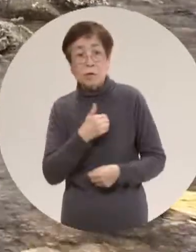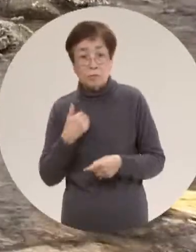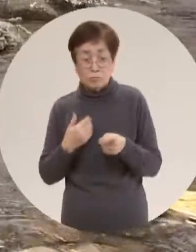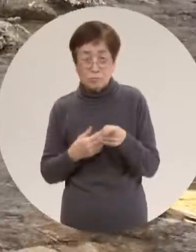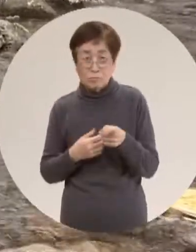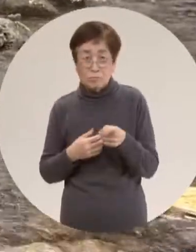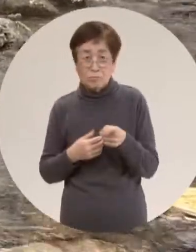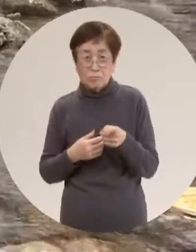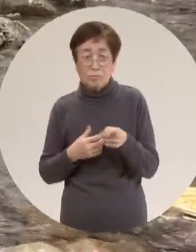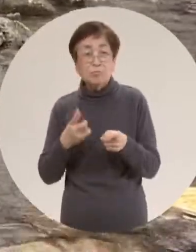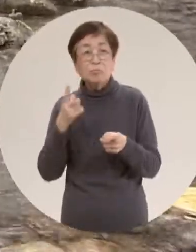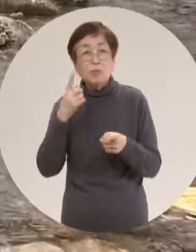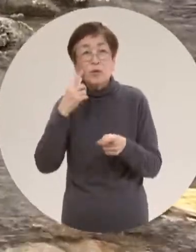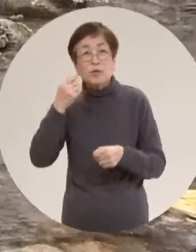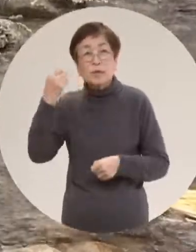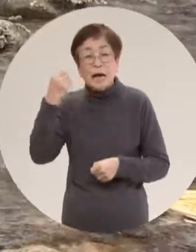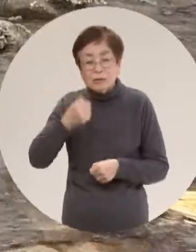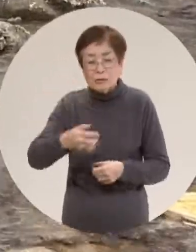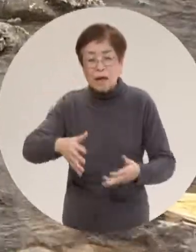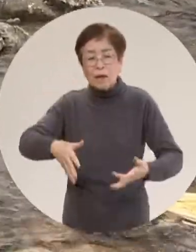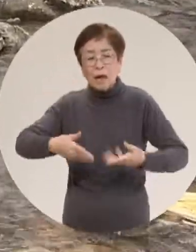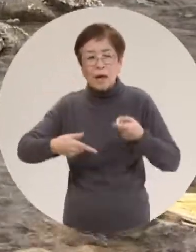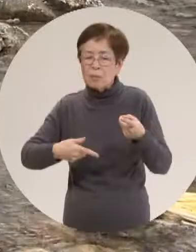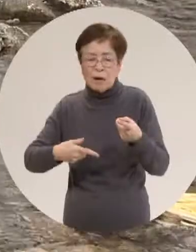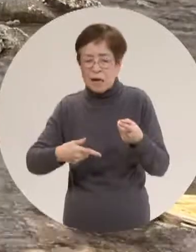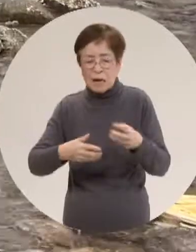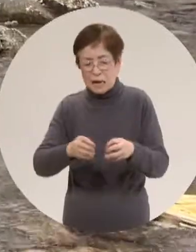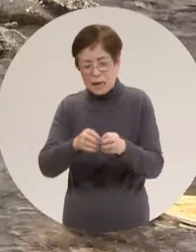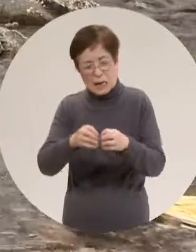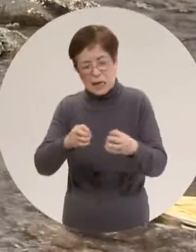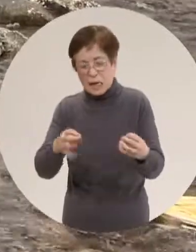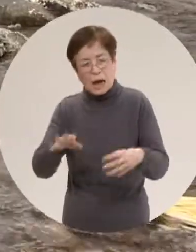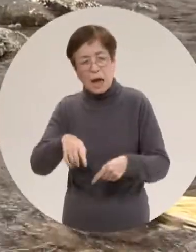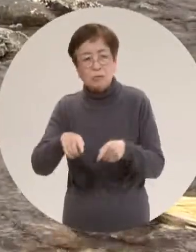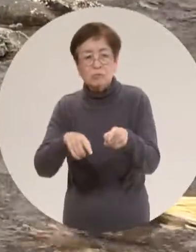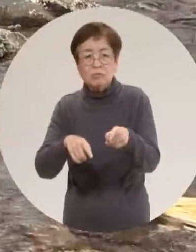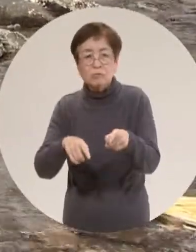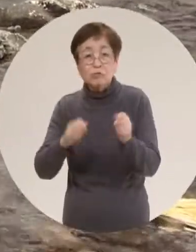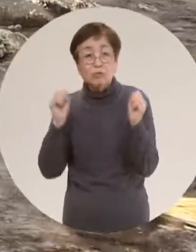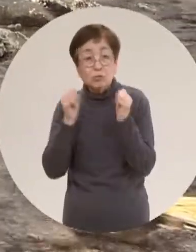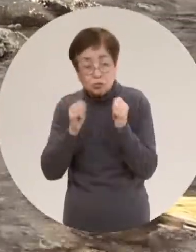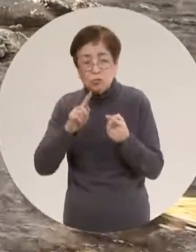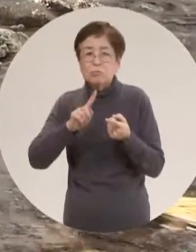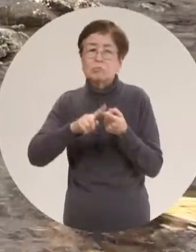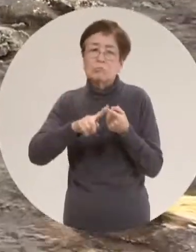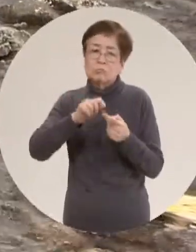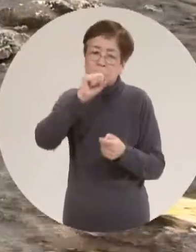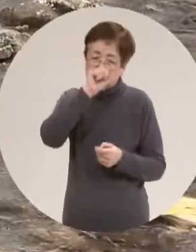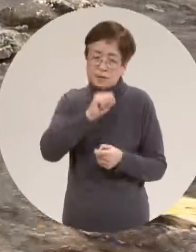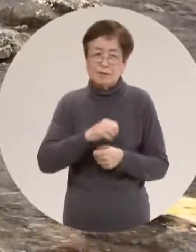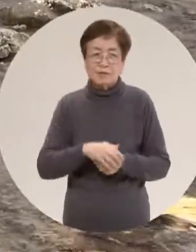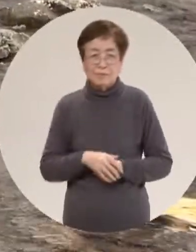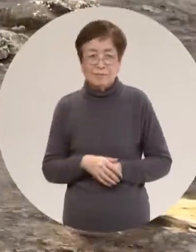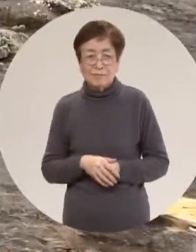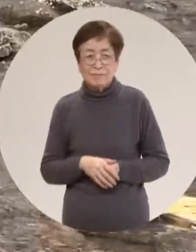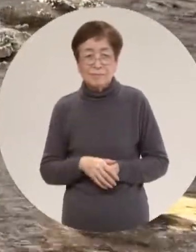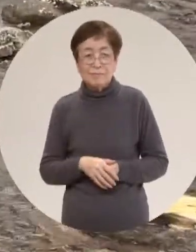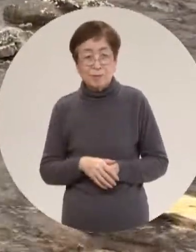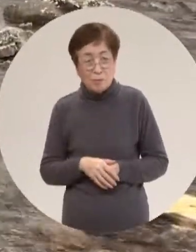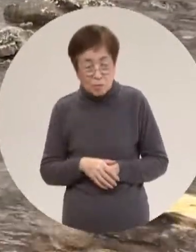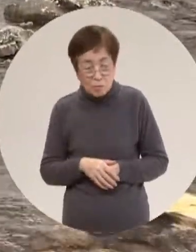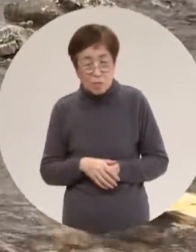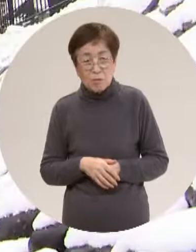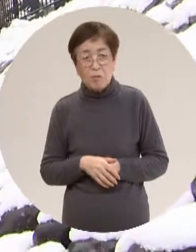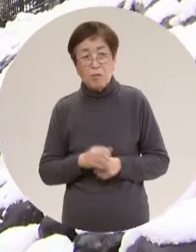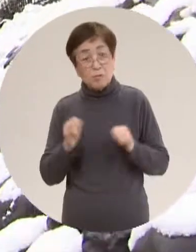くなるんです。夏場の暖かい水ですと繊維が傷みますので、やっぱり冬の時期じゃないとでき